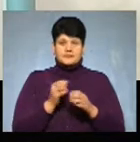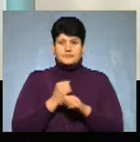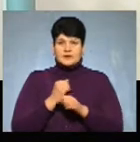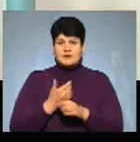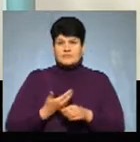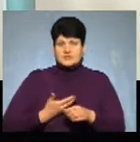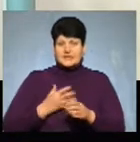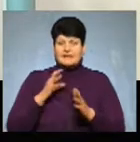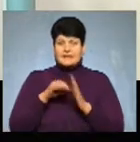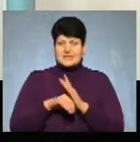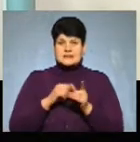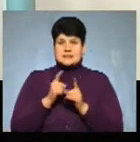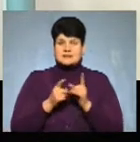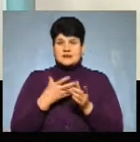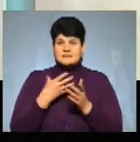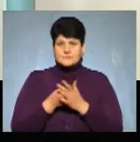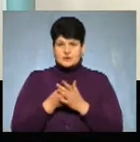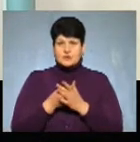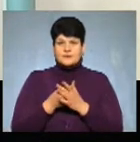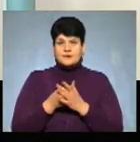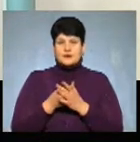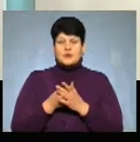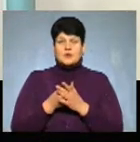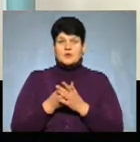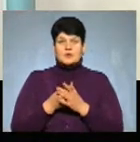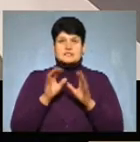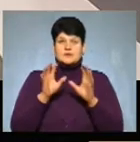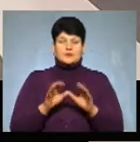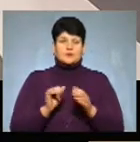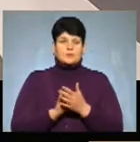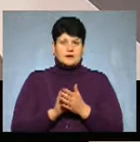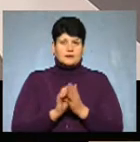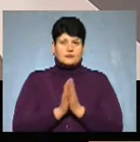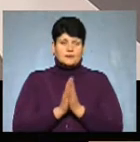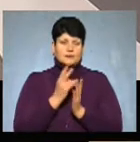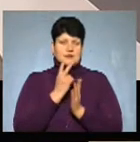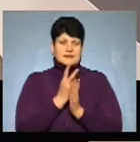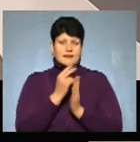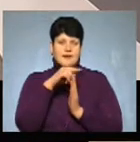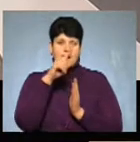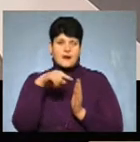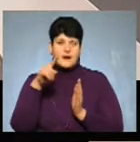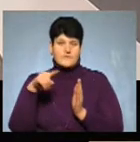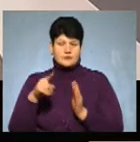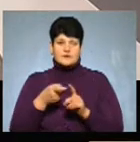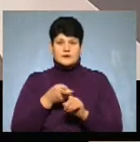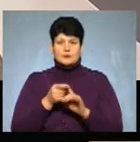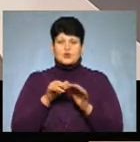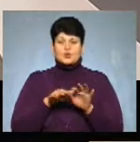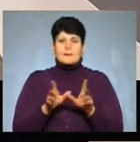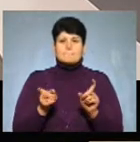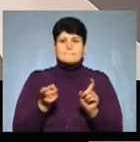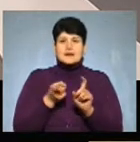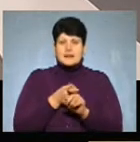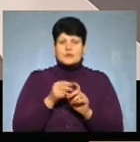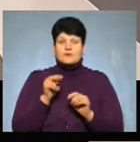втілити в життя і внести зміни в свої установчі документи. Я попрошу режисера показати графіку, що стосується безпосередньо процедури